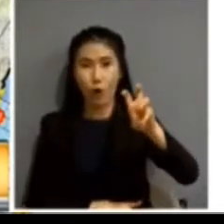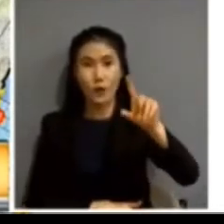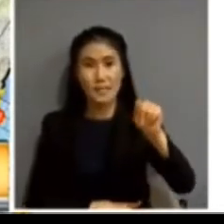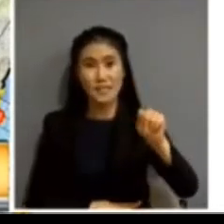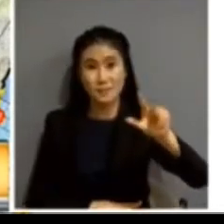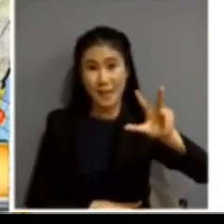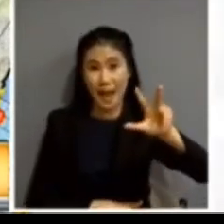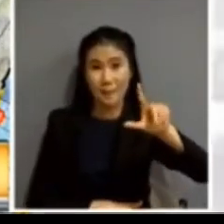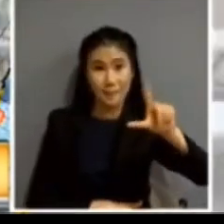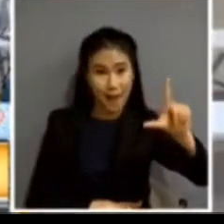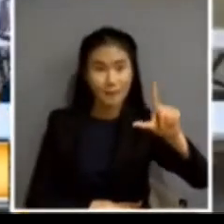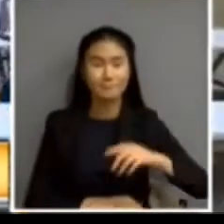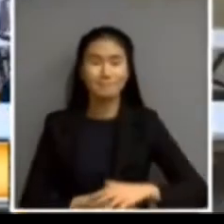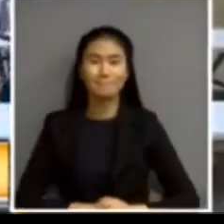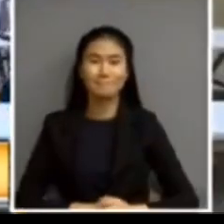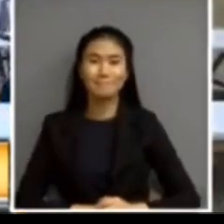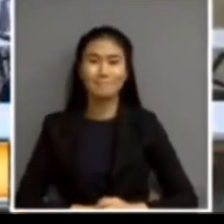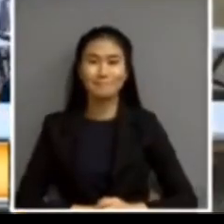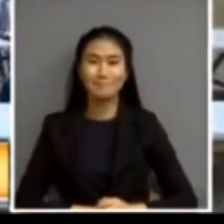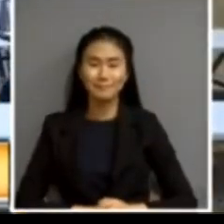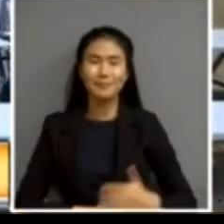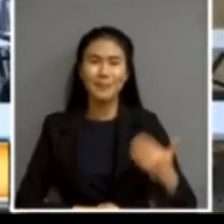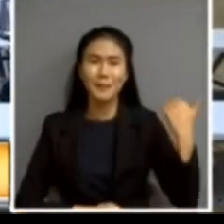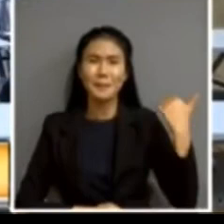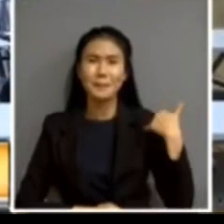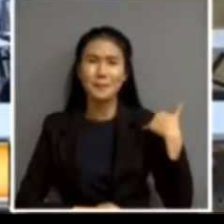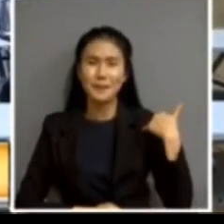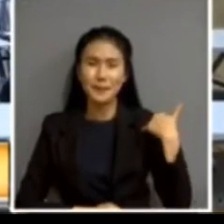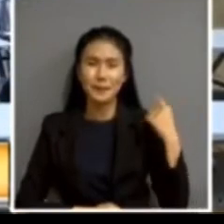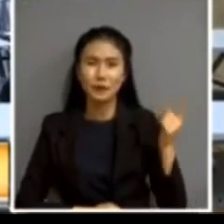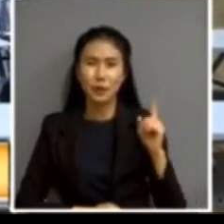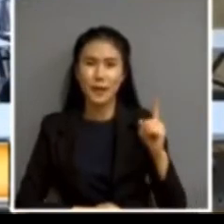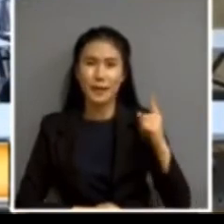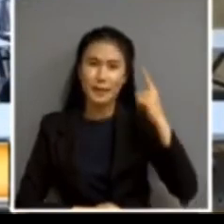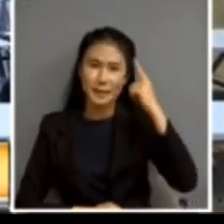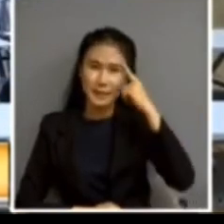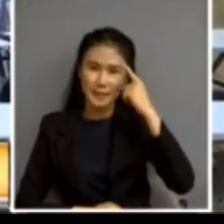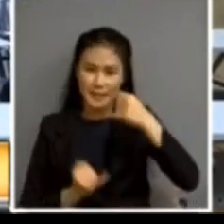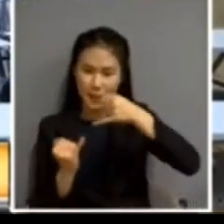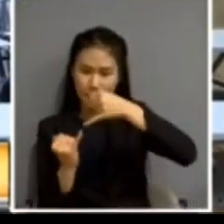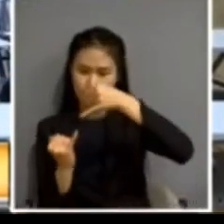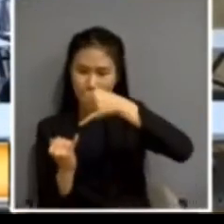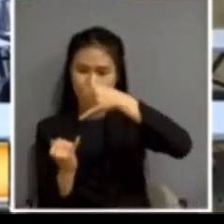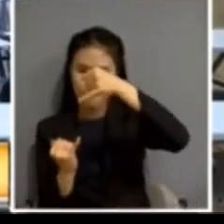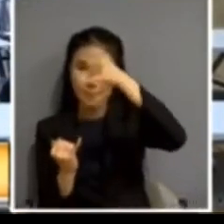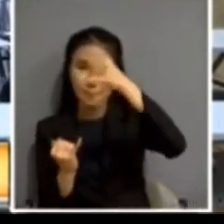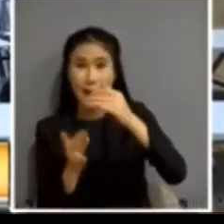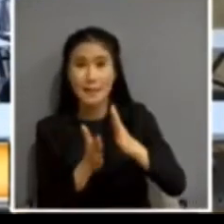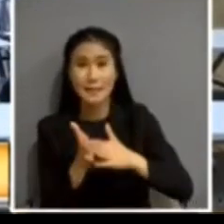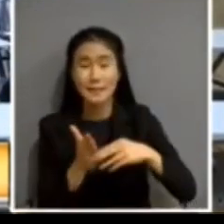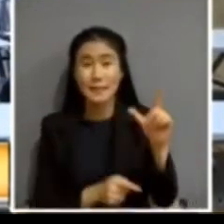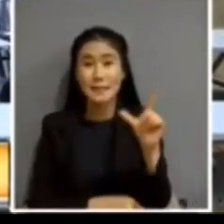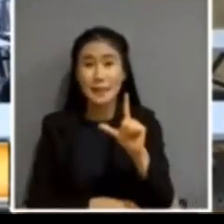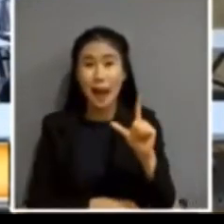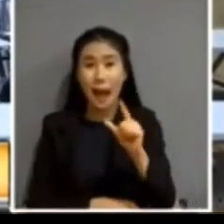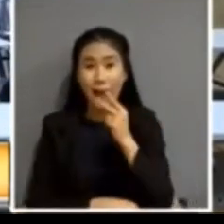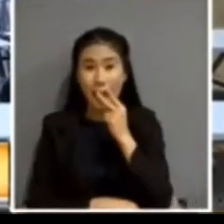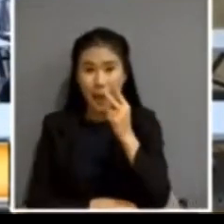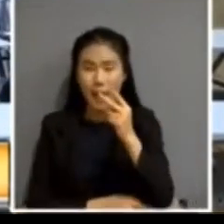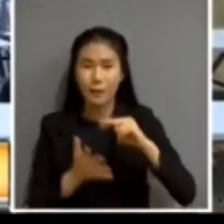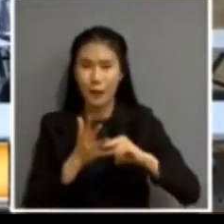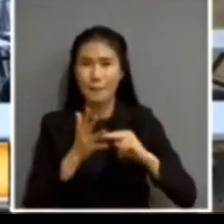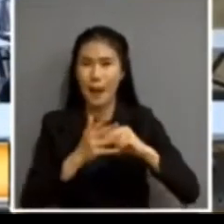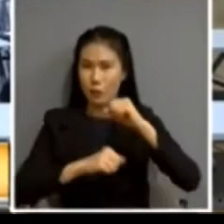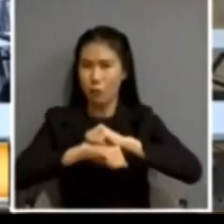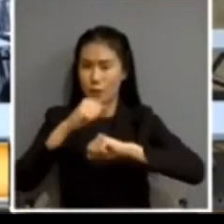2,623 ล้านบาทและจะมีจุดประที่เป็นเครื่องหมายสีเหลืองอยู่ระหว่างก่อสร้างอีก6